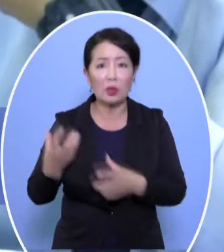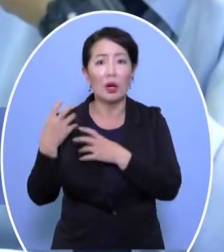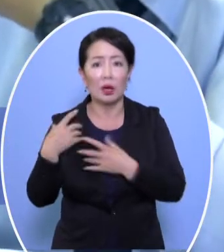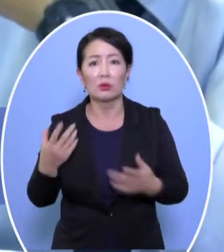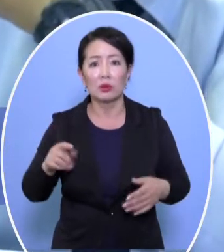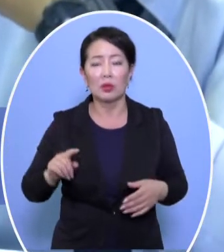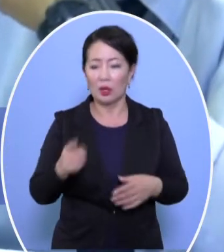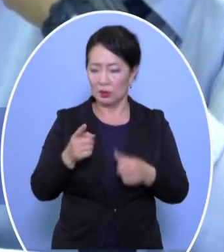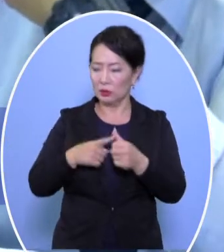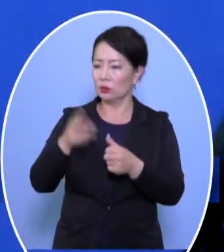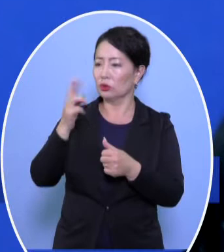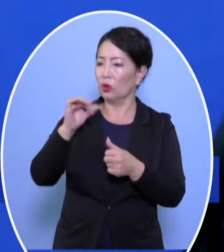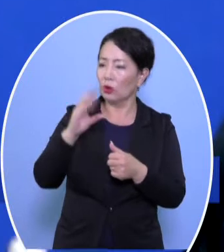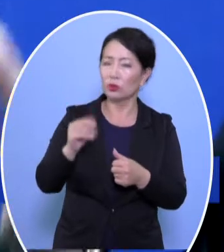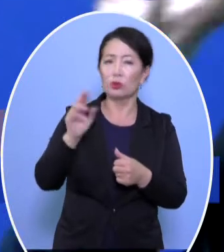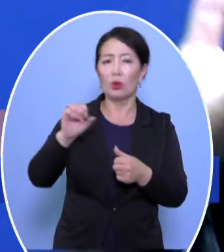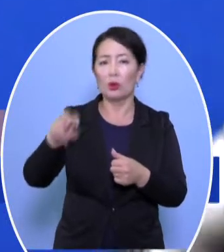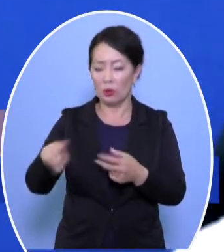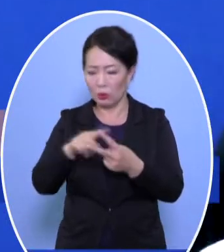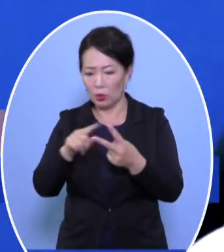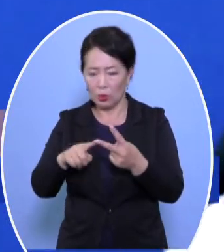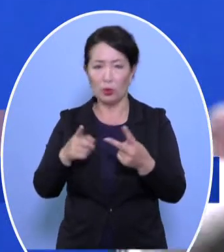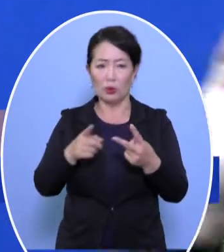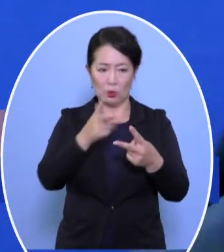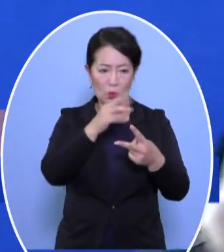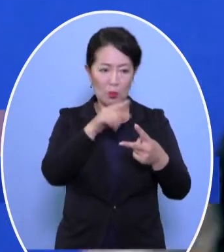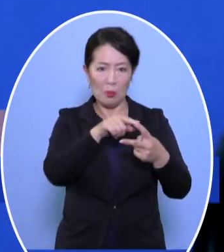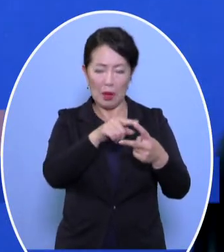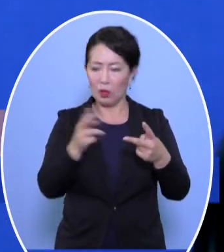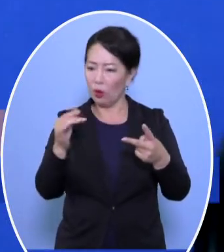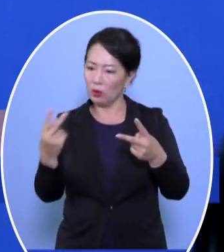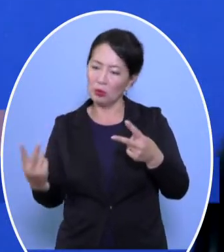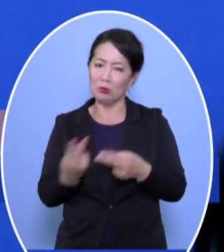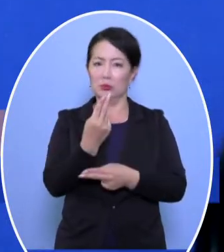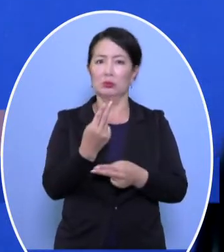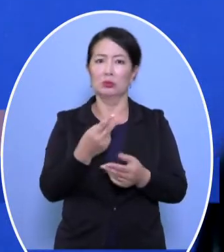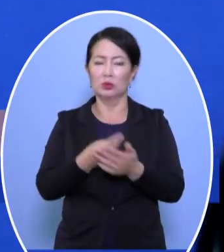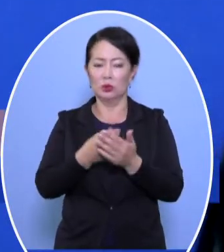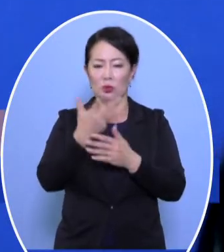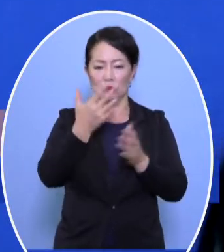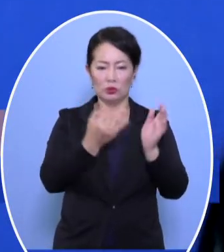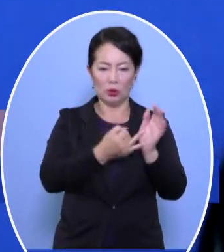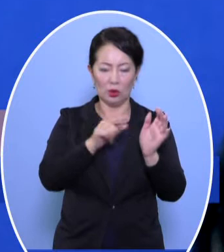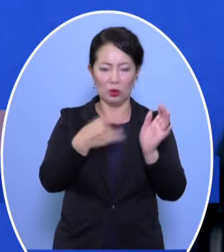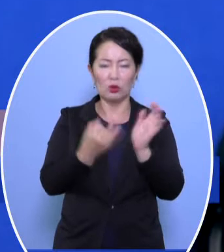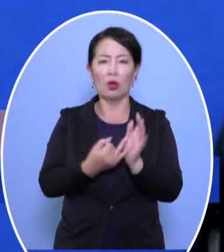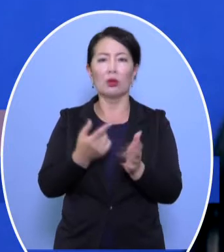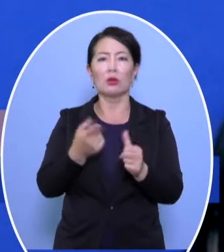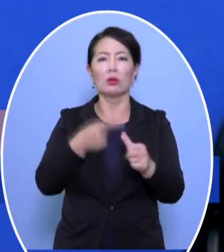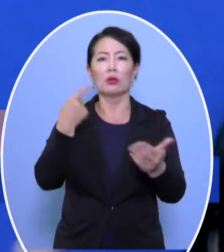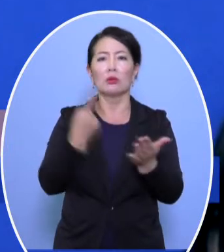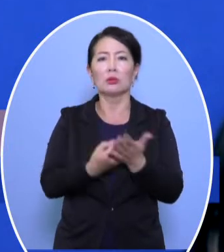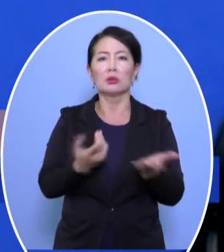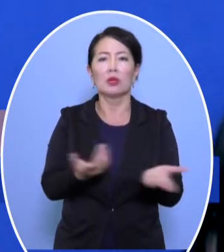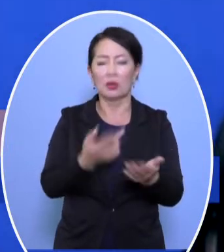Яагаад тэр дорж дулмаа хоёр яг үндсэн дулмаар байгаад хахад доржийг давхар энэ 37-гийн 7 дээр гэж үчиж өгч байгаа юм бэ?